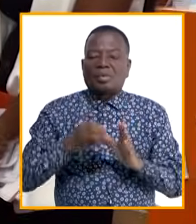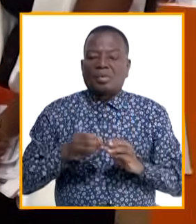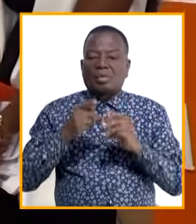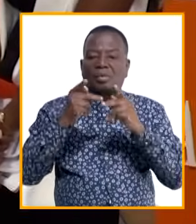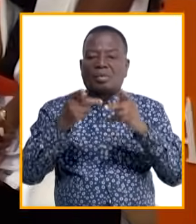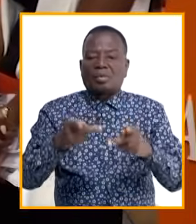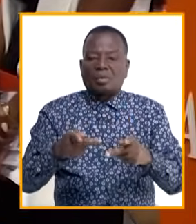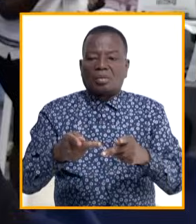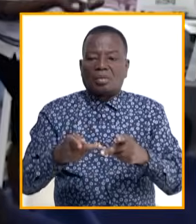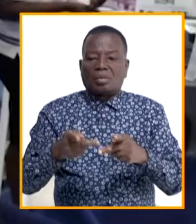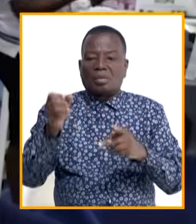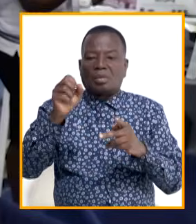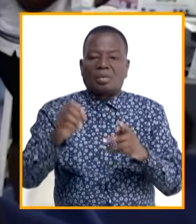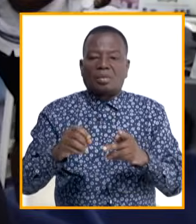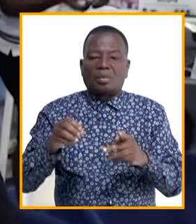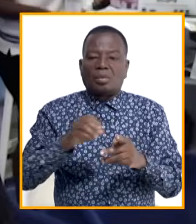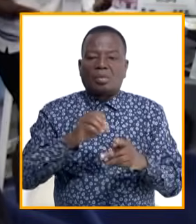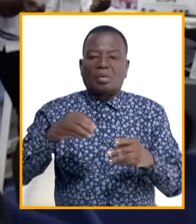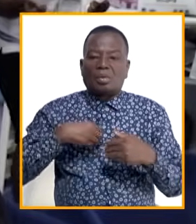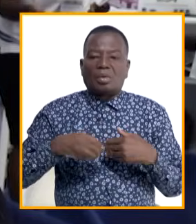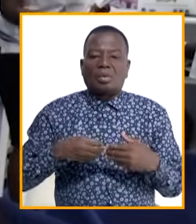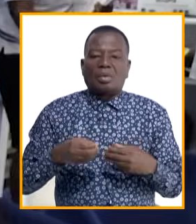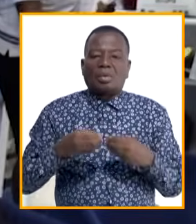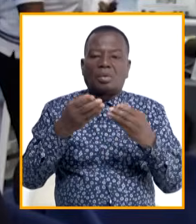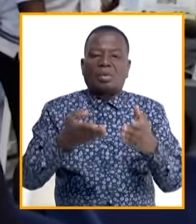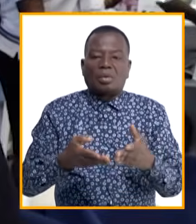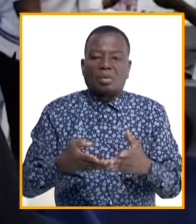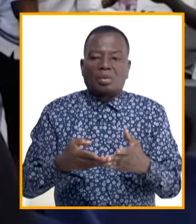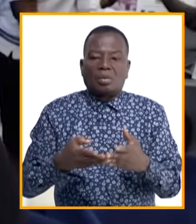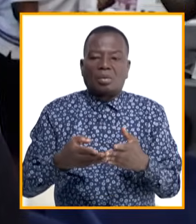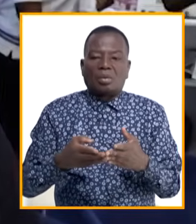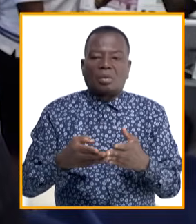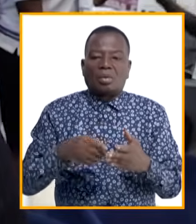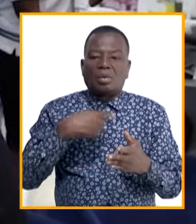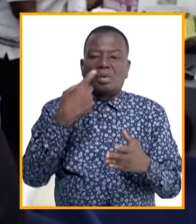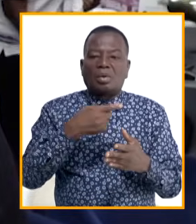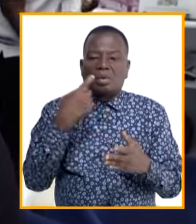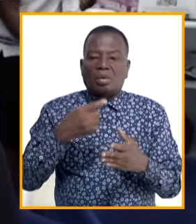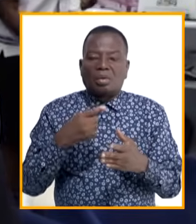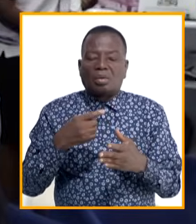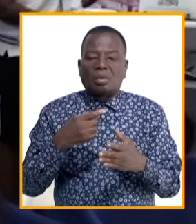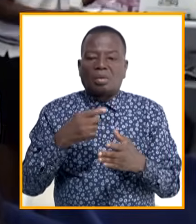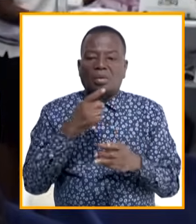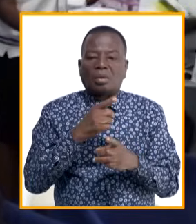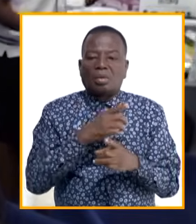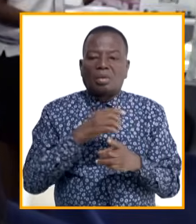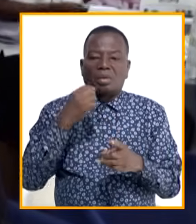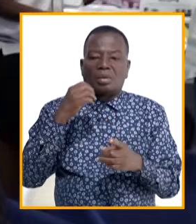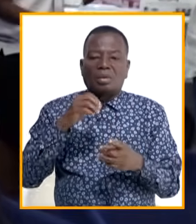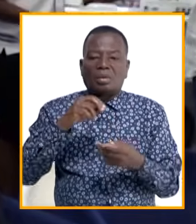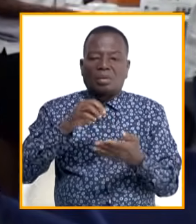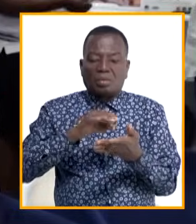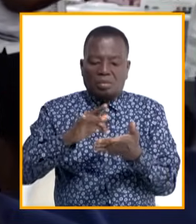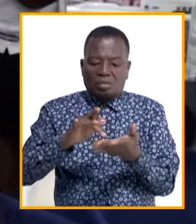solutions innovantes aux visiteurs. On a une offre vraiment dédiée aux particuliers qui est la Smart Maintenance. C'est une application à partir de